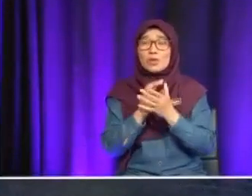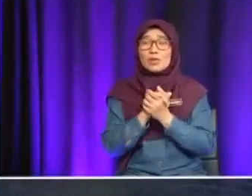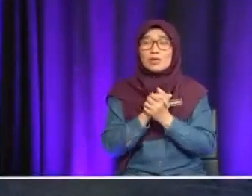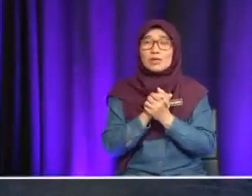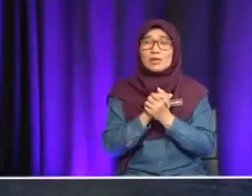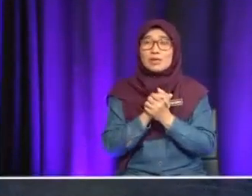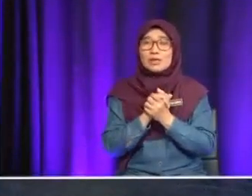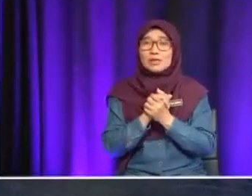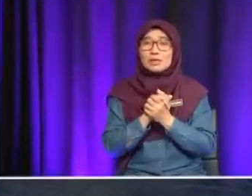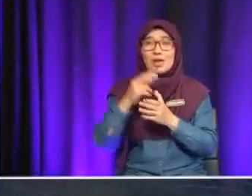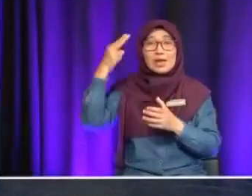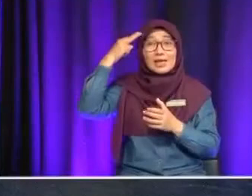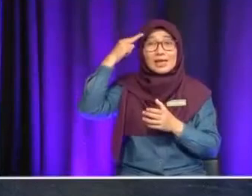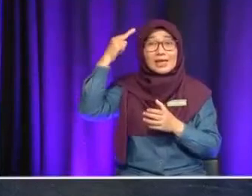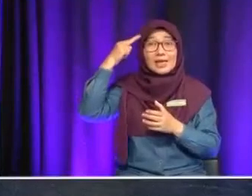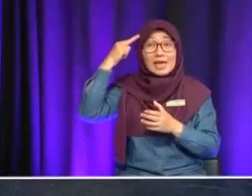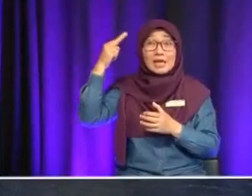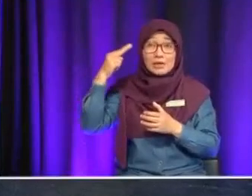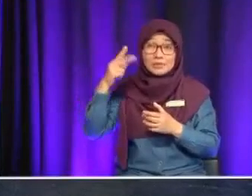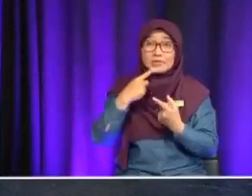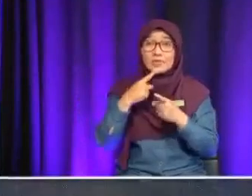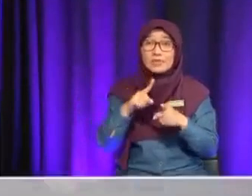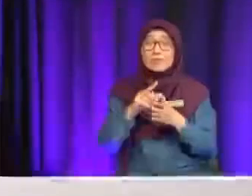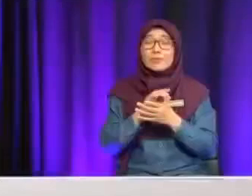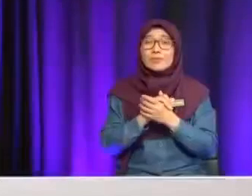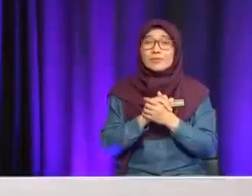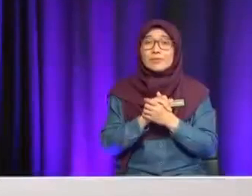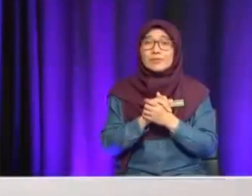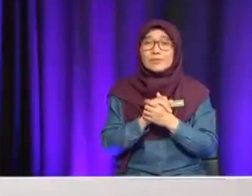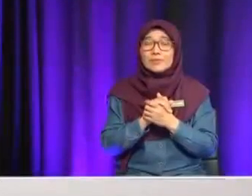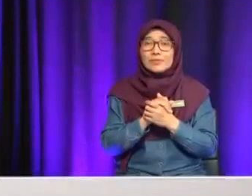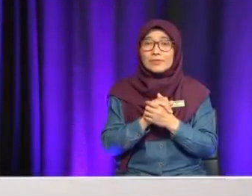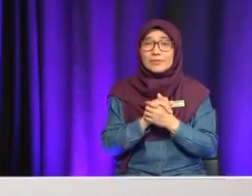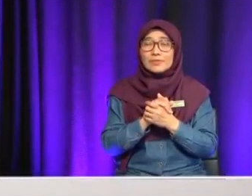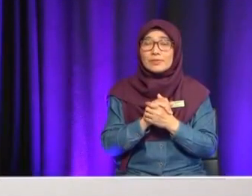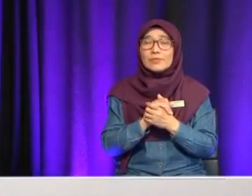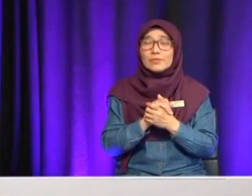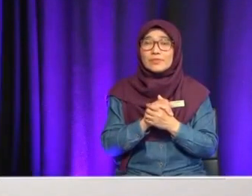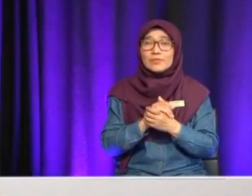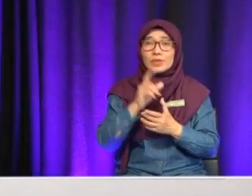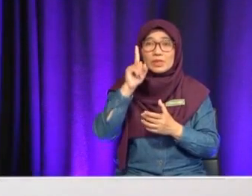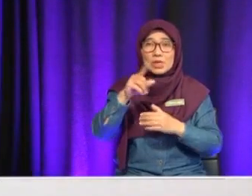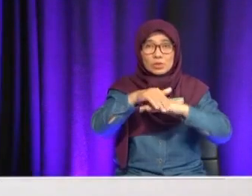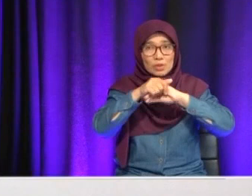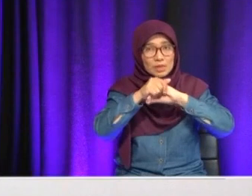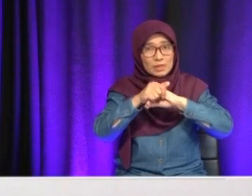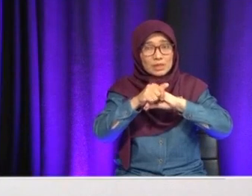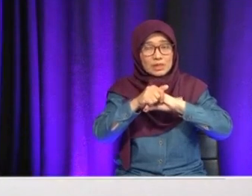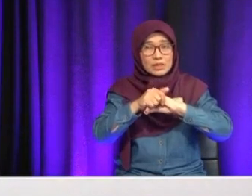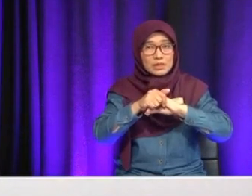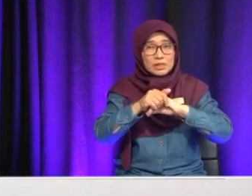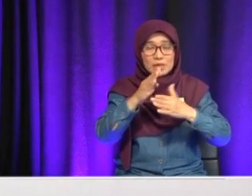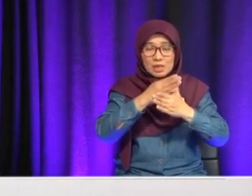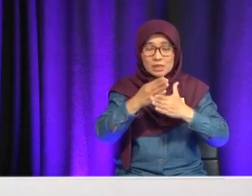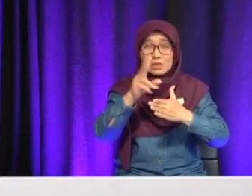Satu tu? Saya nampak Hafiz tadi. Hafiz. Okey, Hafiz. Silakan, Hafiz. Syarakah ialah suatu akad antara dua